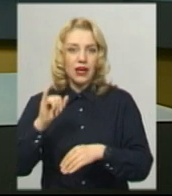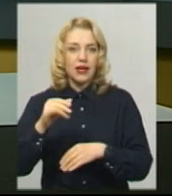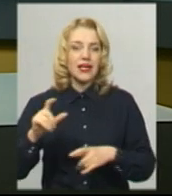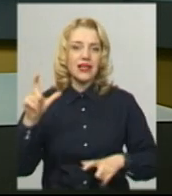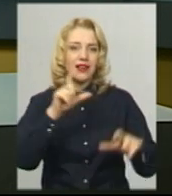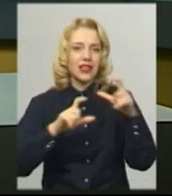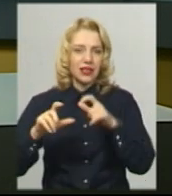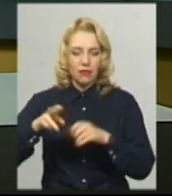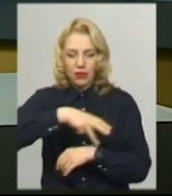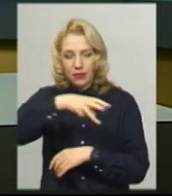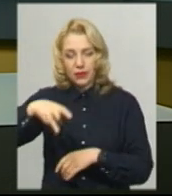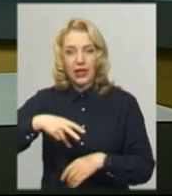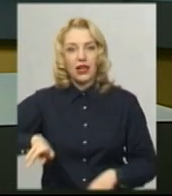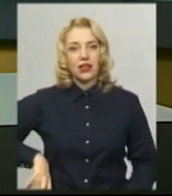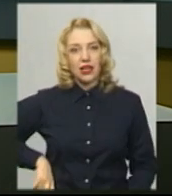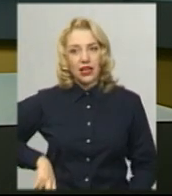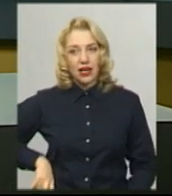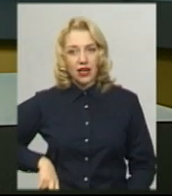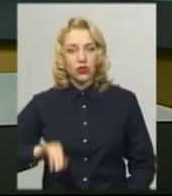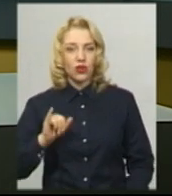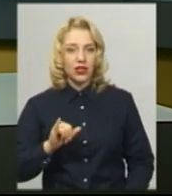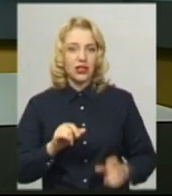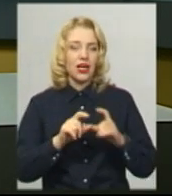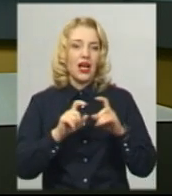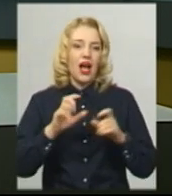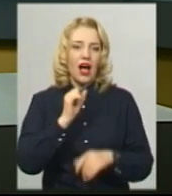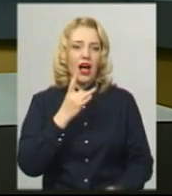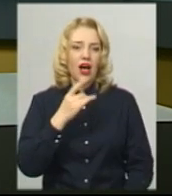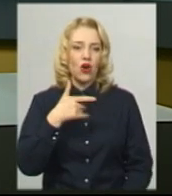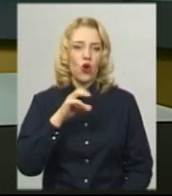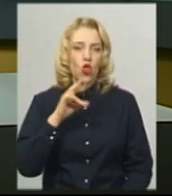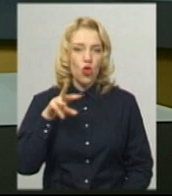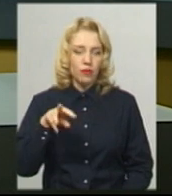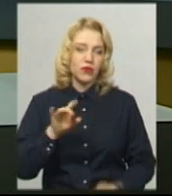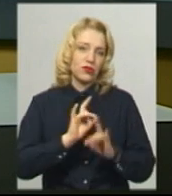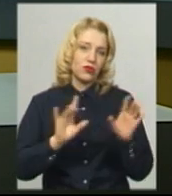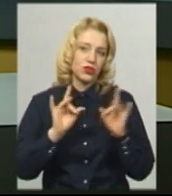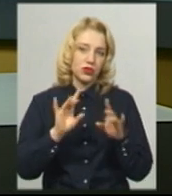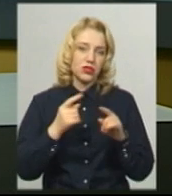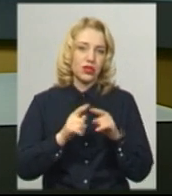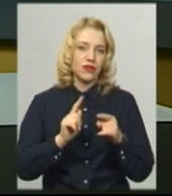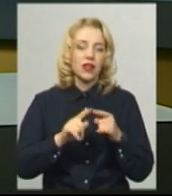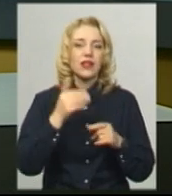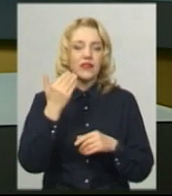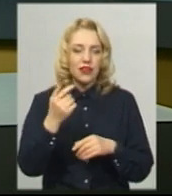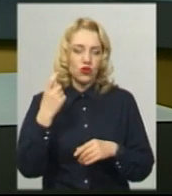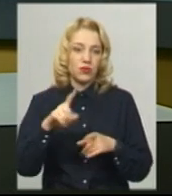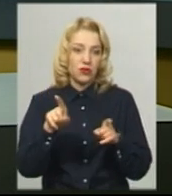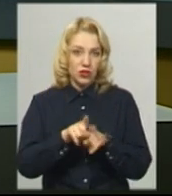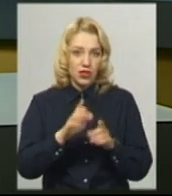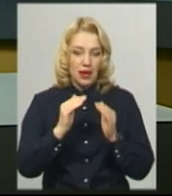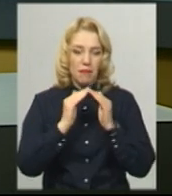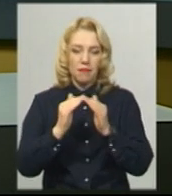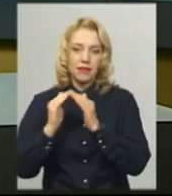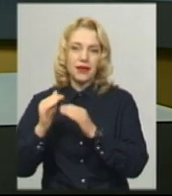рослин. Директор і агроном ТОВ «Адамівка Агро» Володимир Савіцький розповів, в їхньому господарстві також є пасіка, де понад